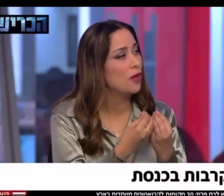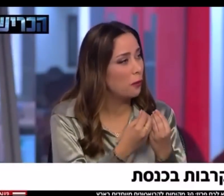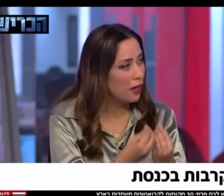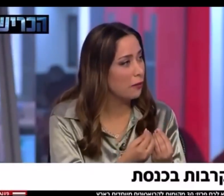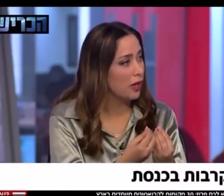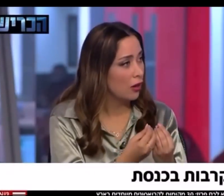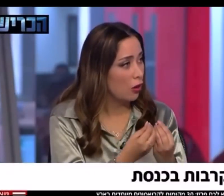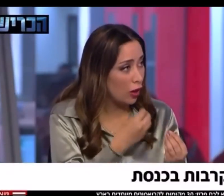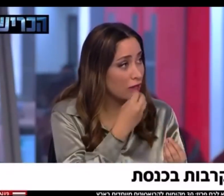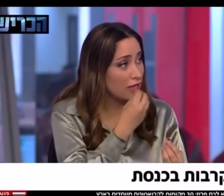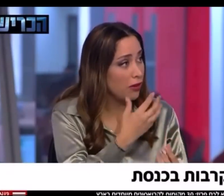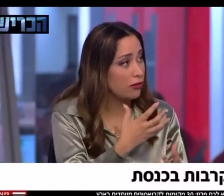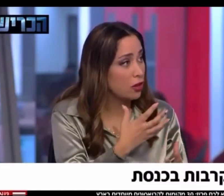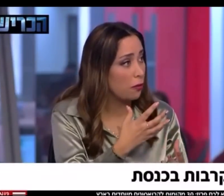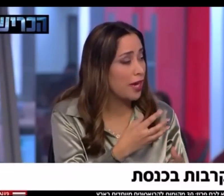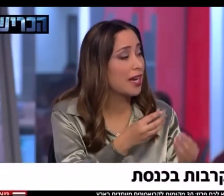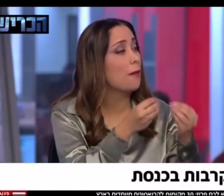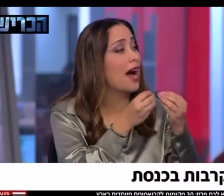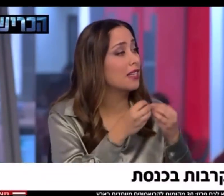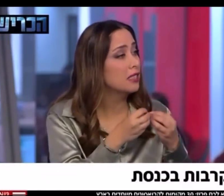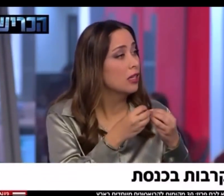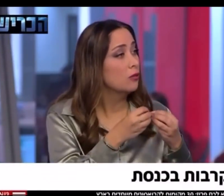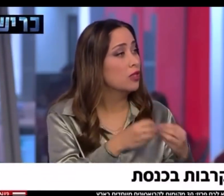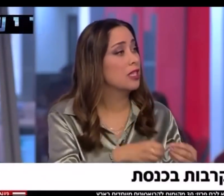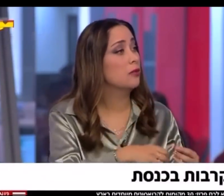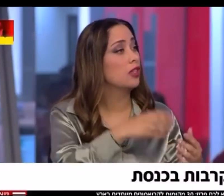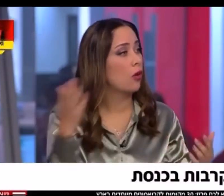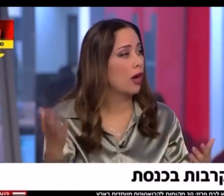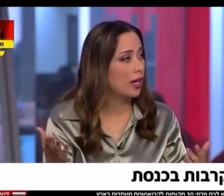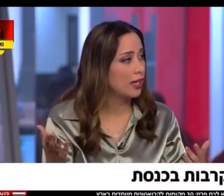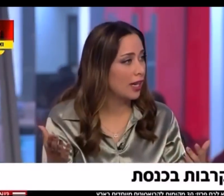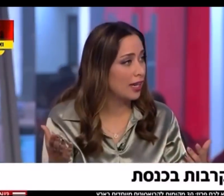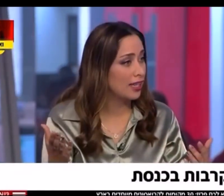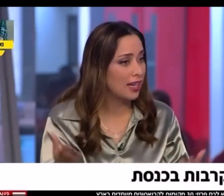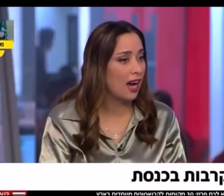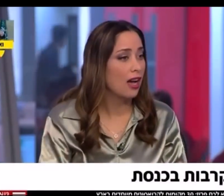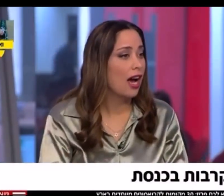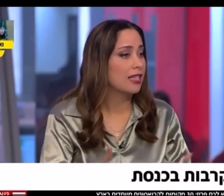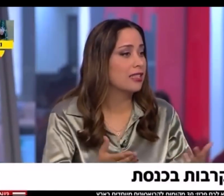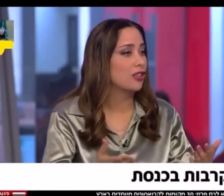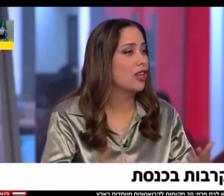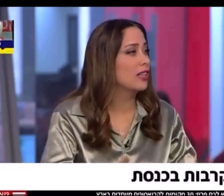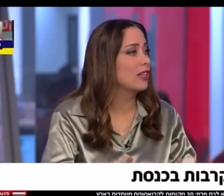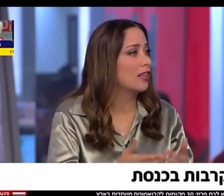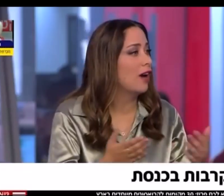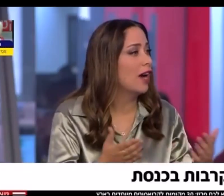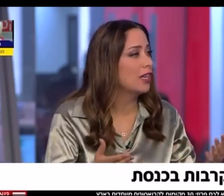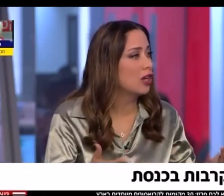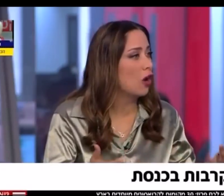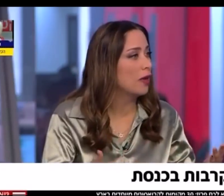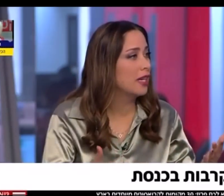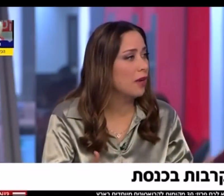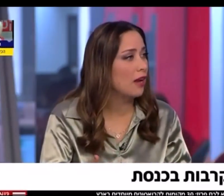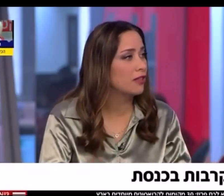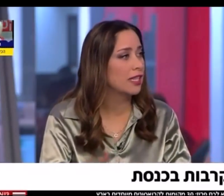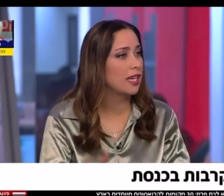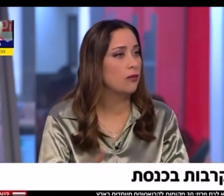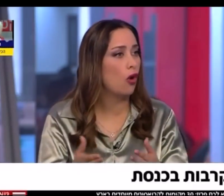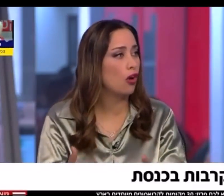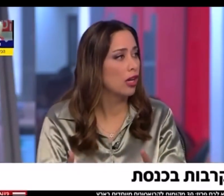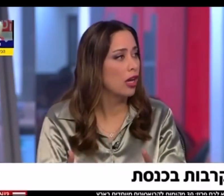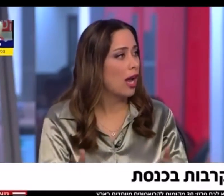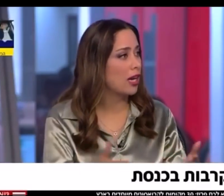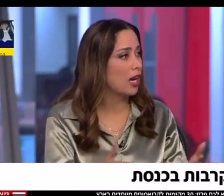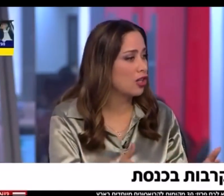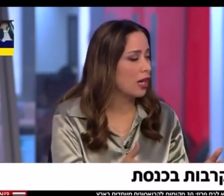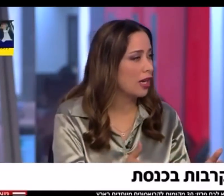כשאנחנו מדברים, אוקיי, רוצים לפצות פה, גם אז מוציאים אותנו אחרי דקה. אז את יודעת, הדבר היחיד שאנחנו מגיעים אליו זה כדי